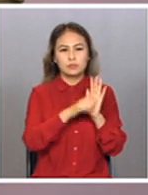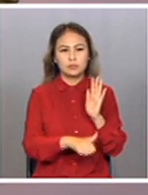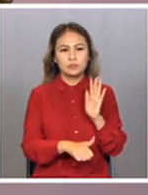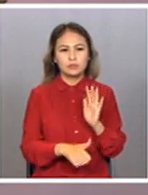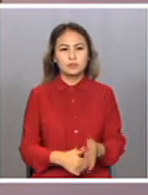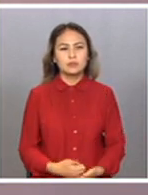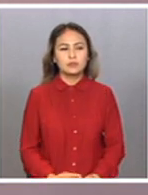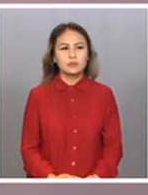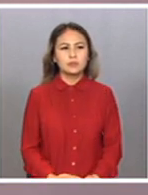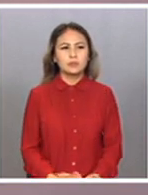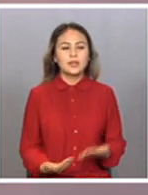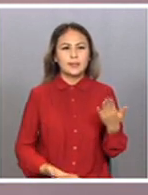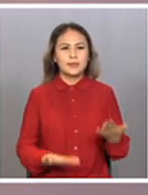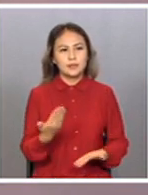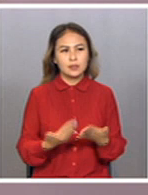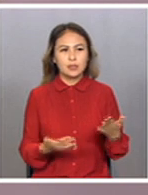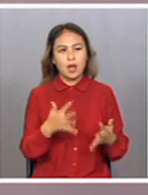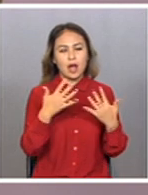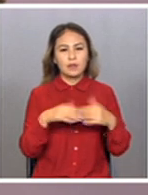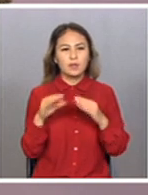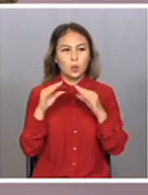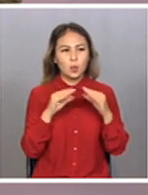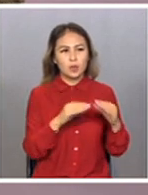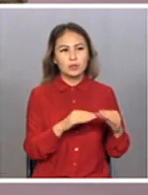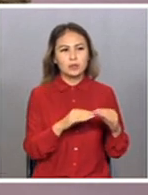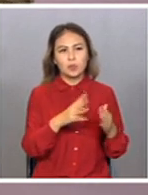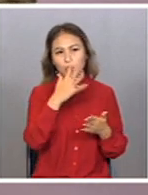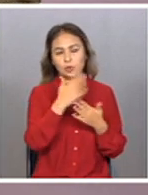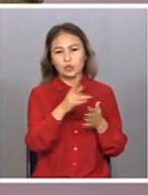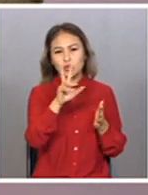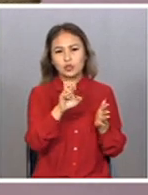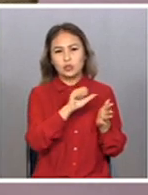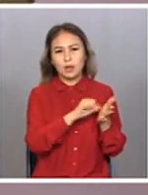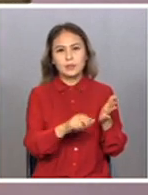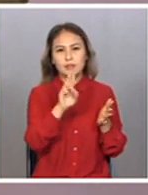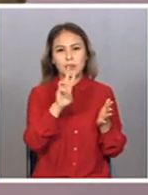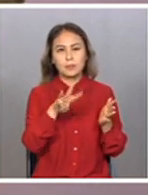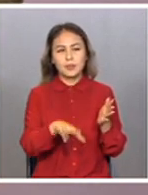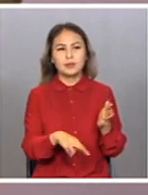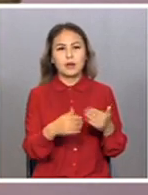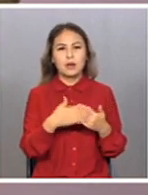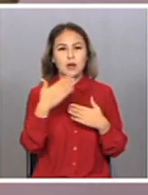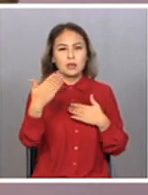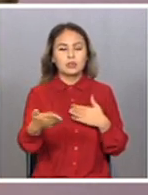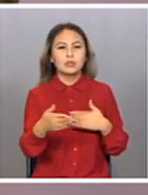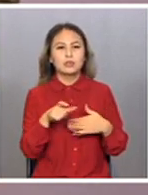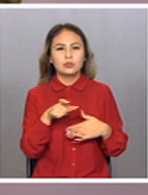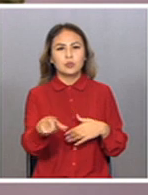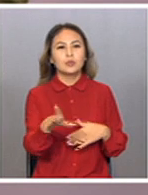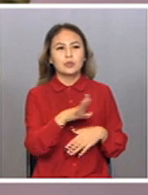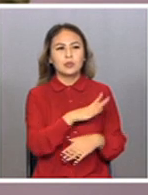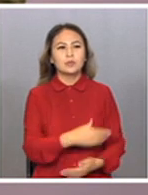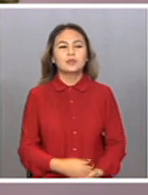360-қа тең. Ендеше, автокөлік 360 км арақашықтықты жүріп өткен